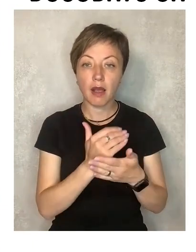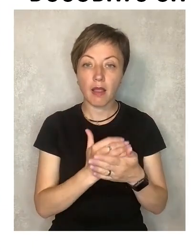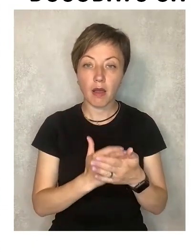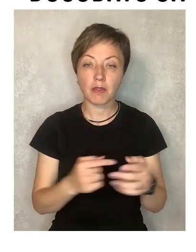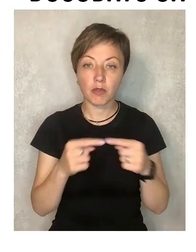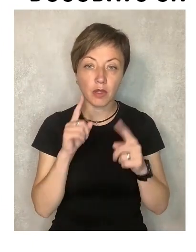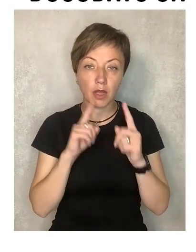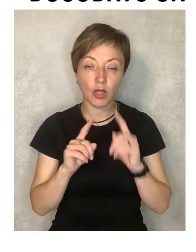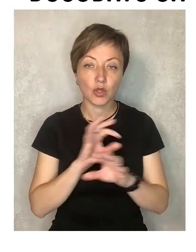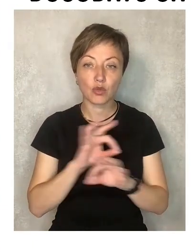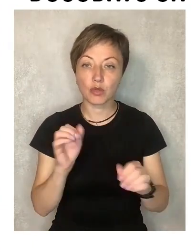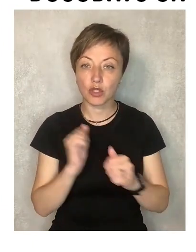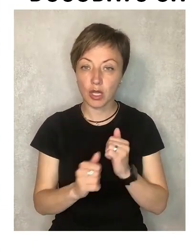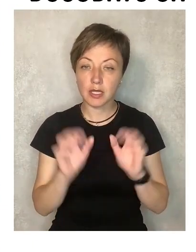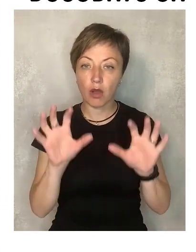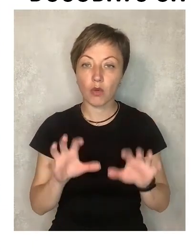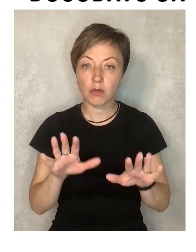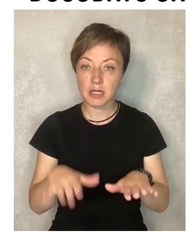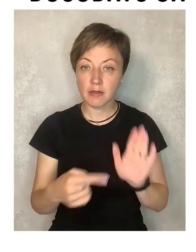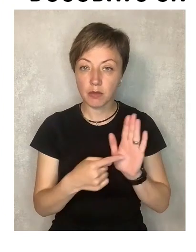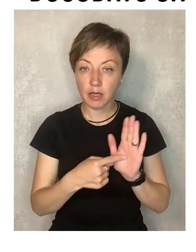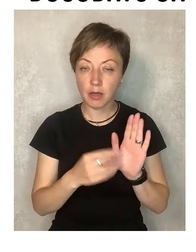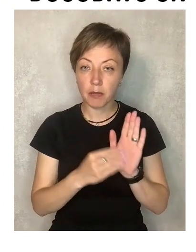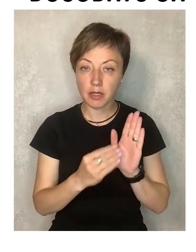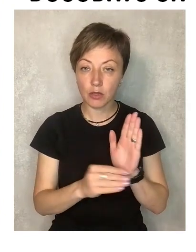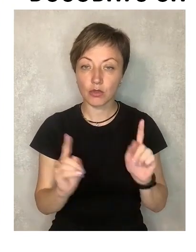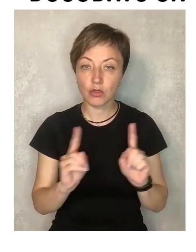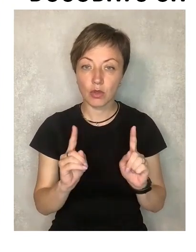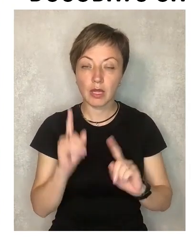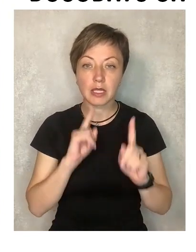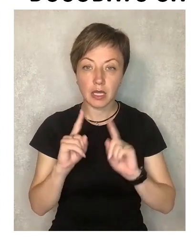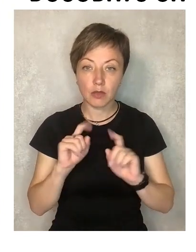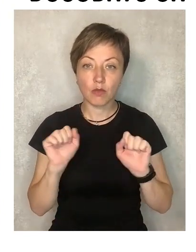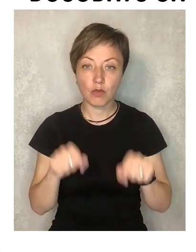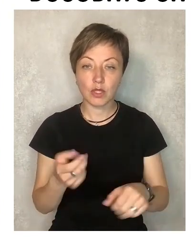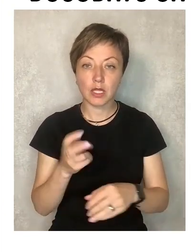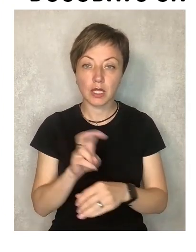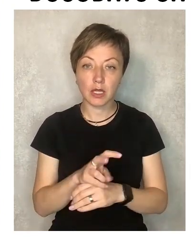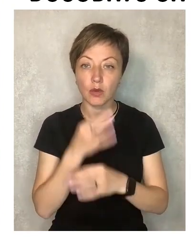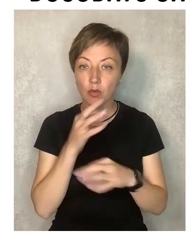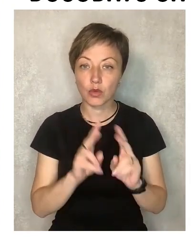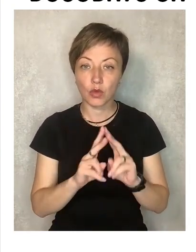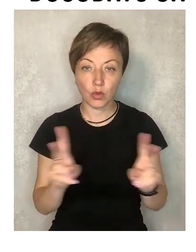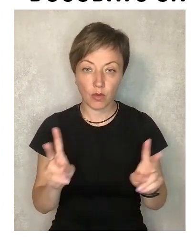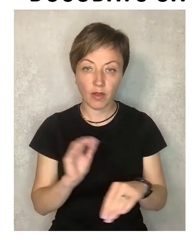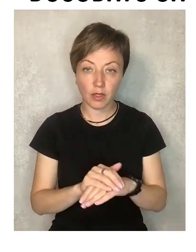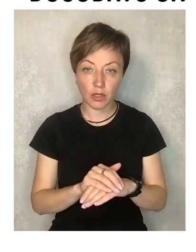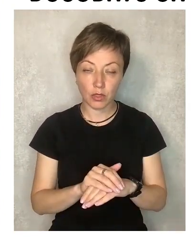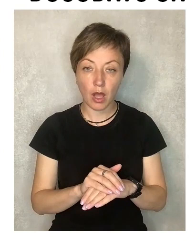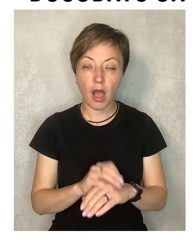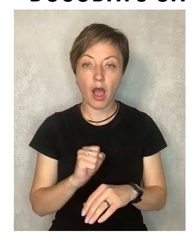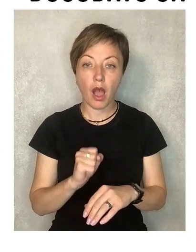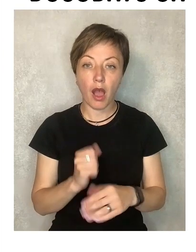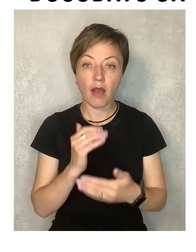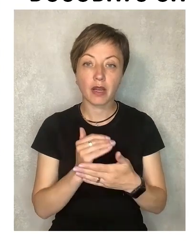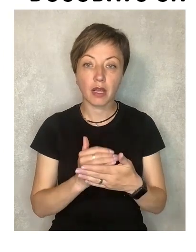часто буває. В законі про органи місцевого самоврядування написано, що на сесію може зайти будь-хто, фактично так. А в регламентах